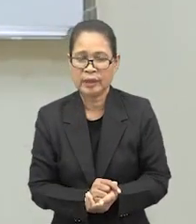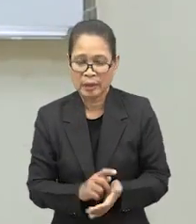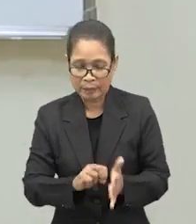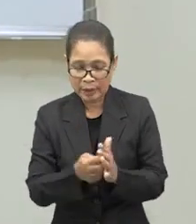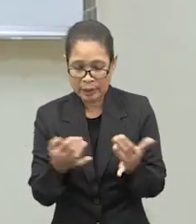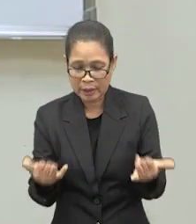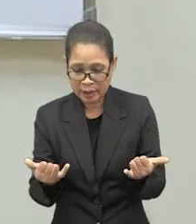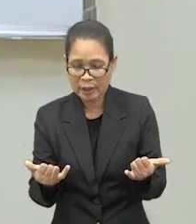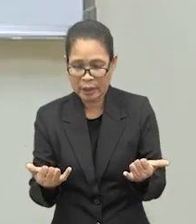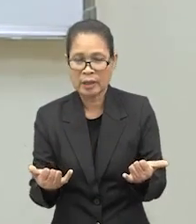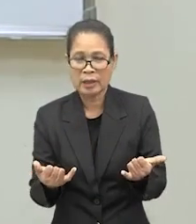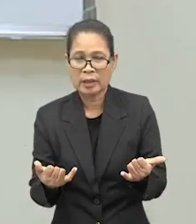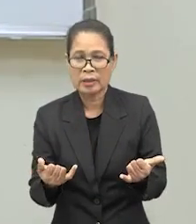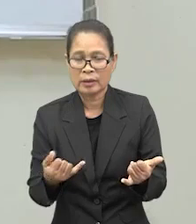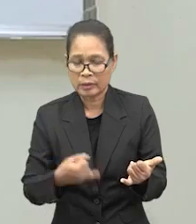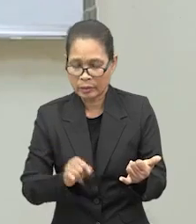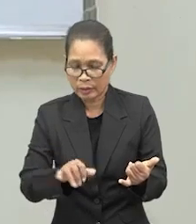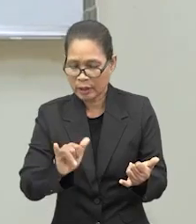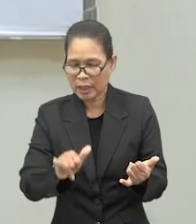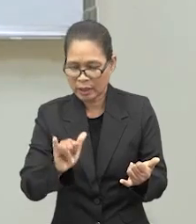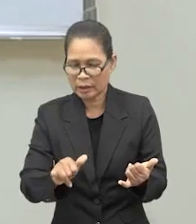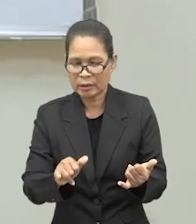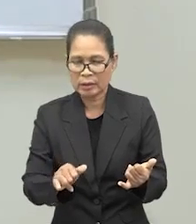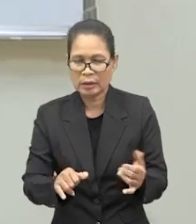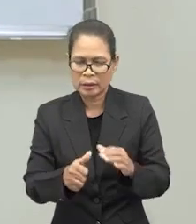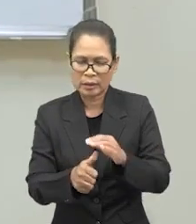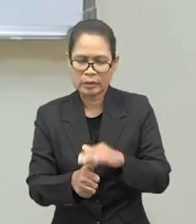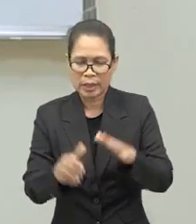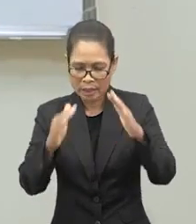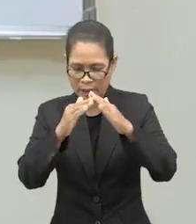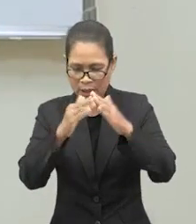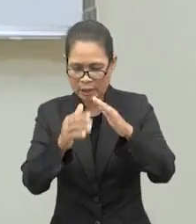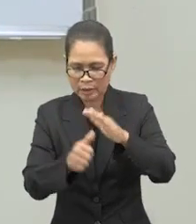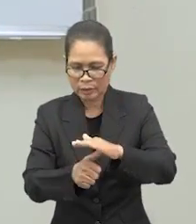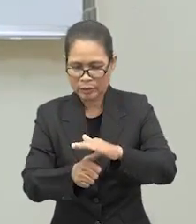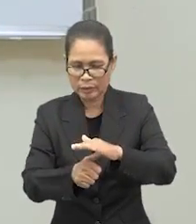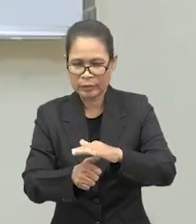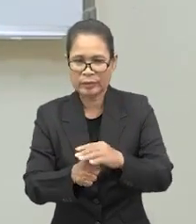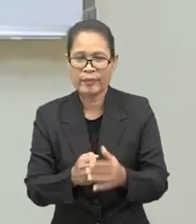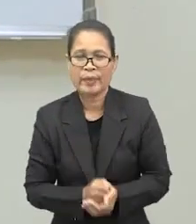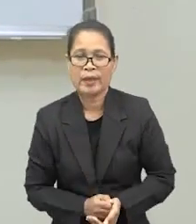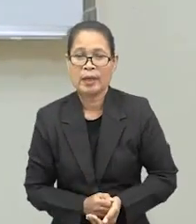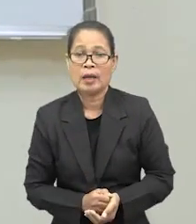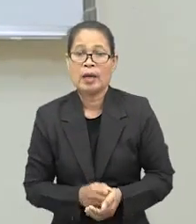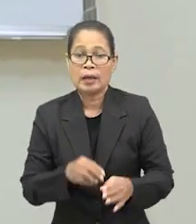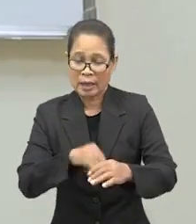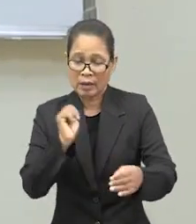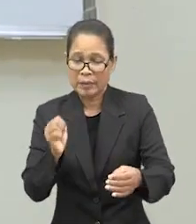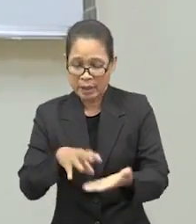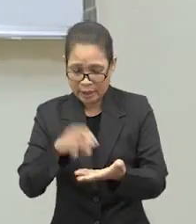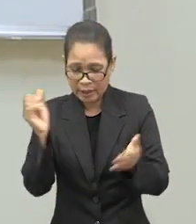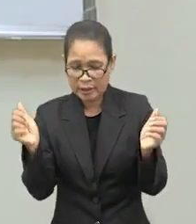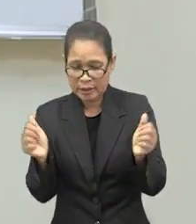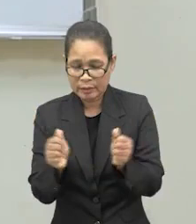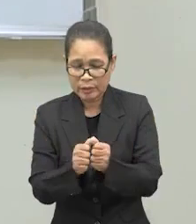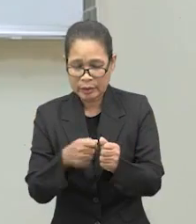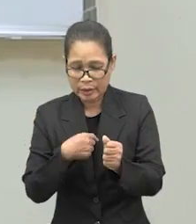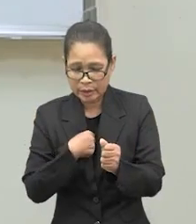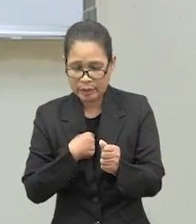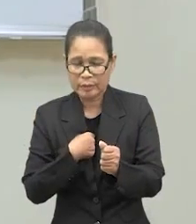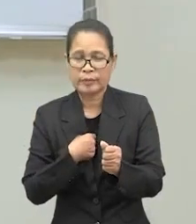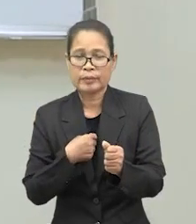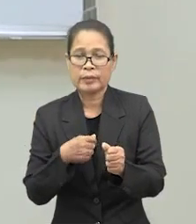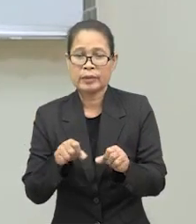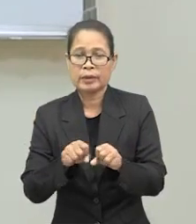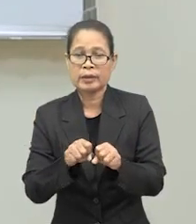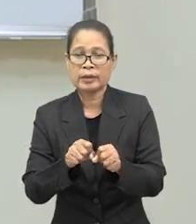mà giang quanh tiến về ní con ở toàn ban châu sả là tề giang con ở tây ban tràn chẳng cầu pi